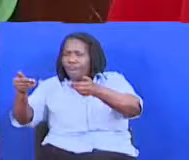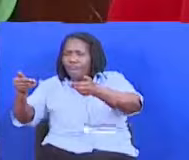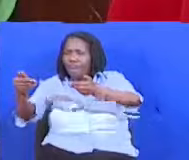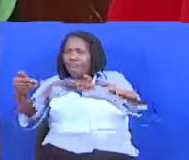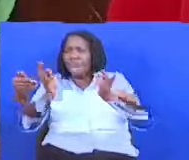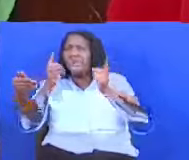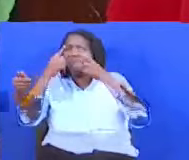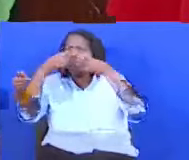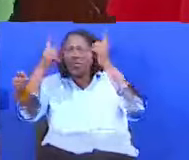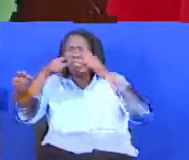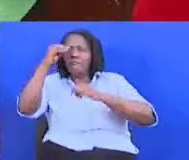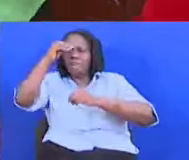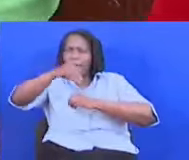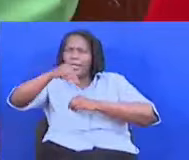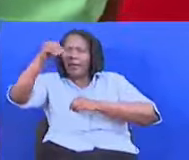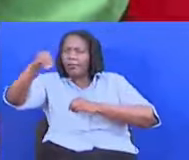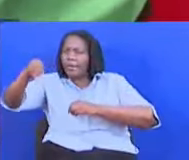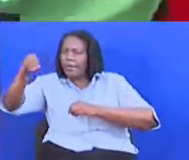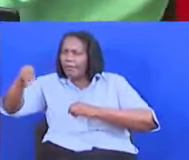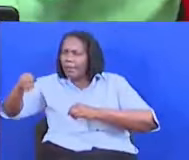cha mgombani?